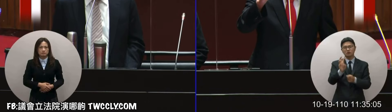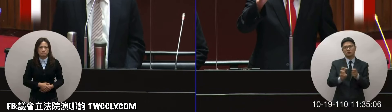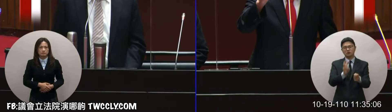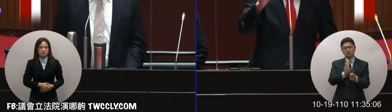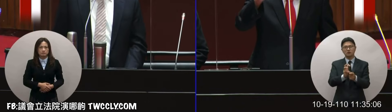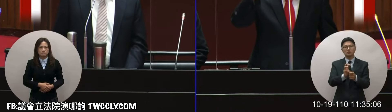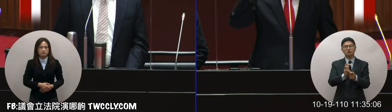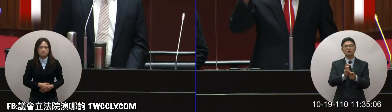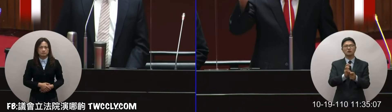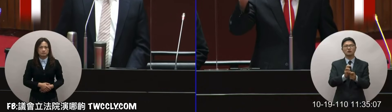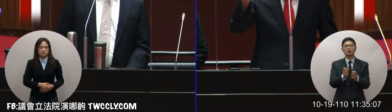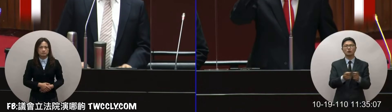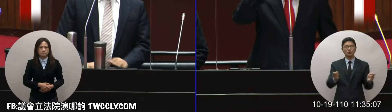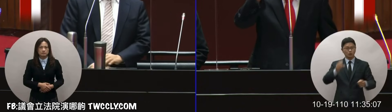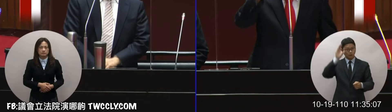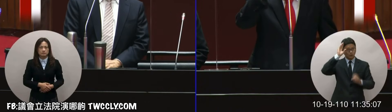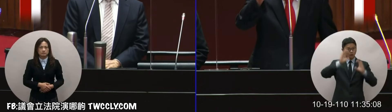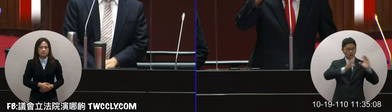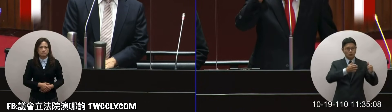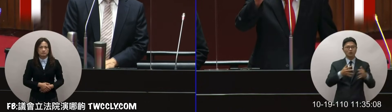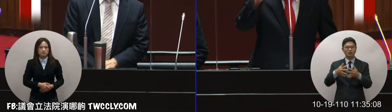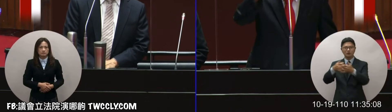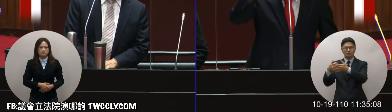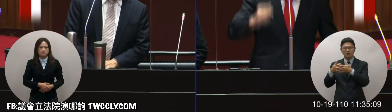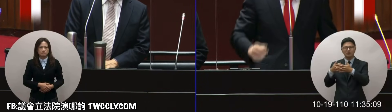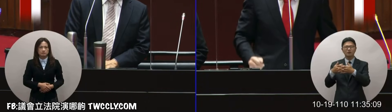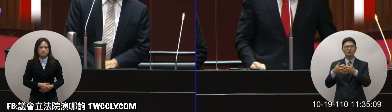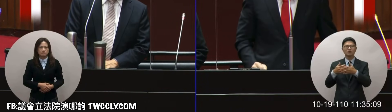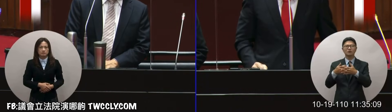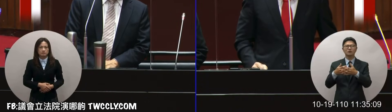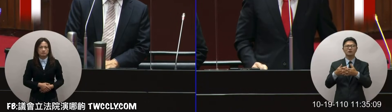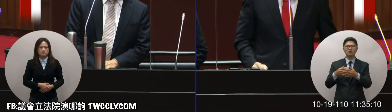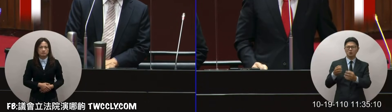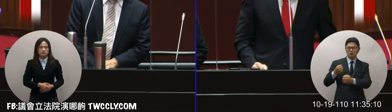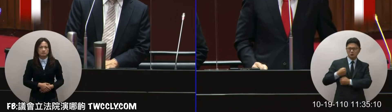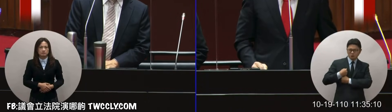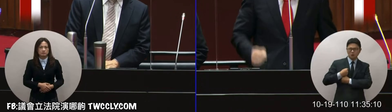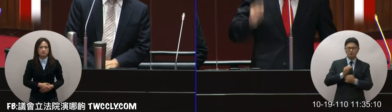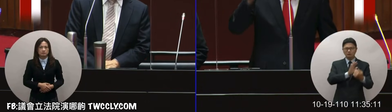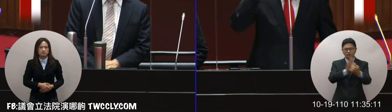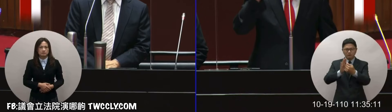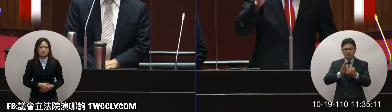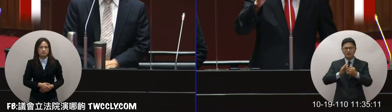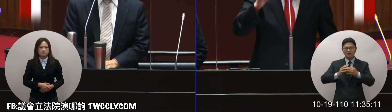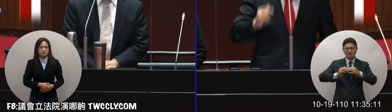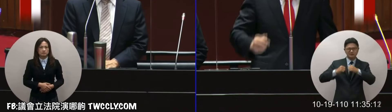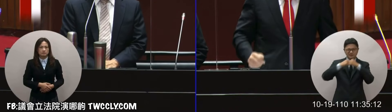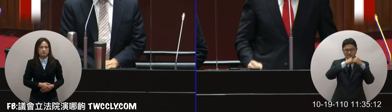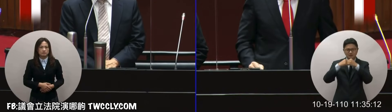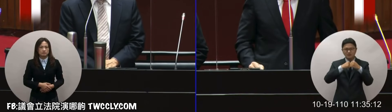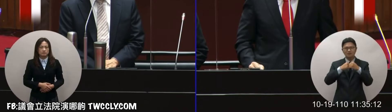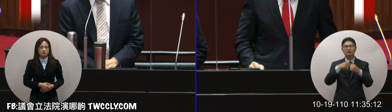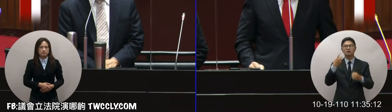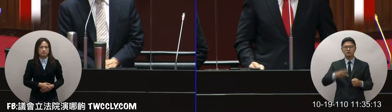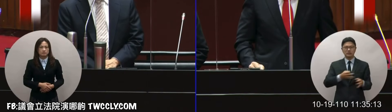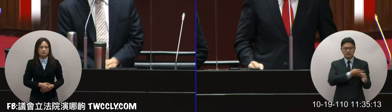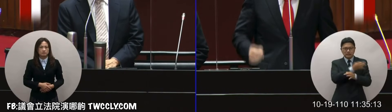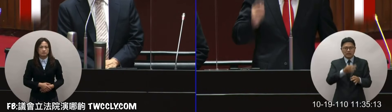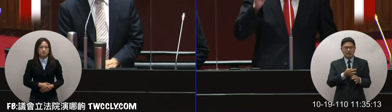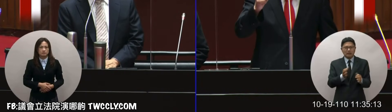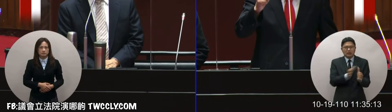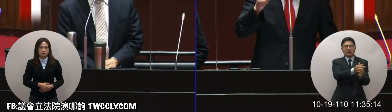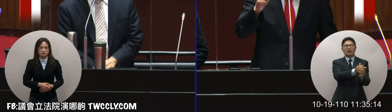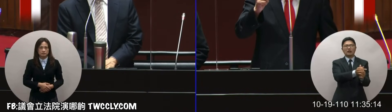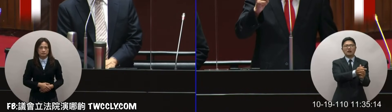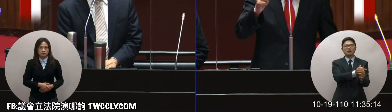因为跟美国的军备竞赛，加上被经济封锁，所